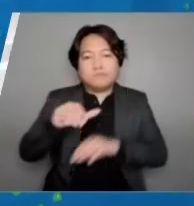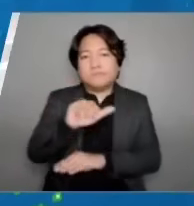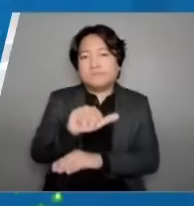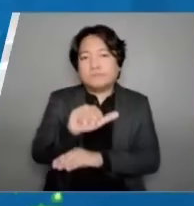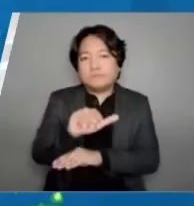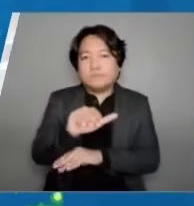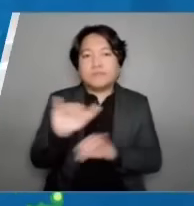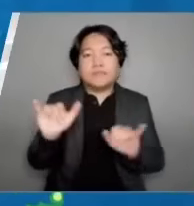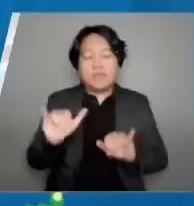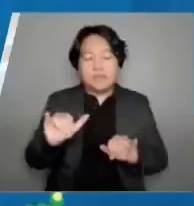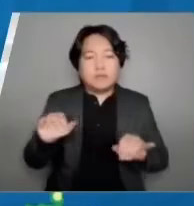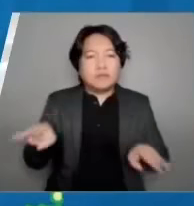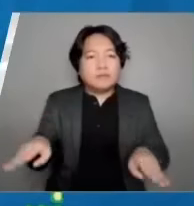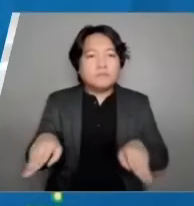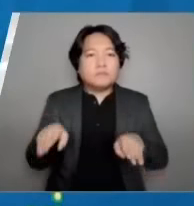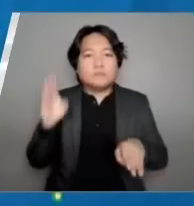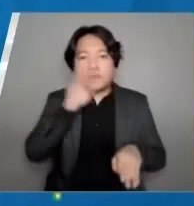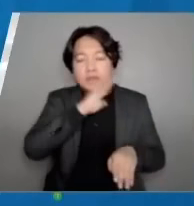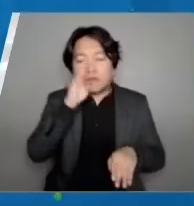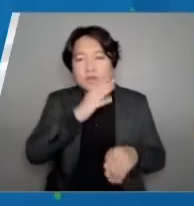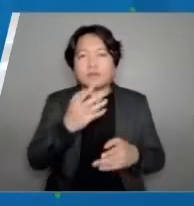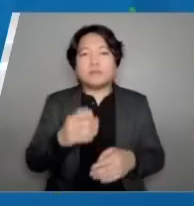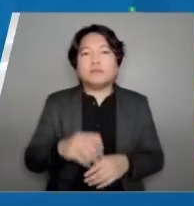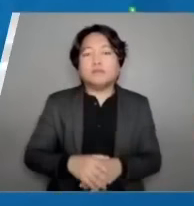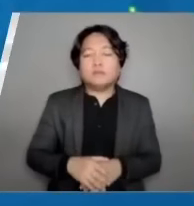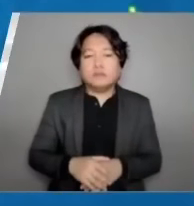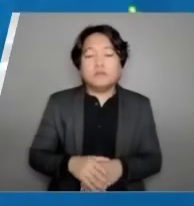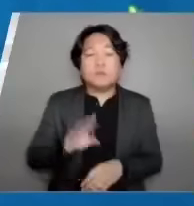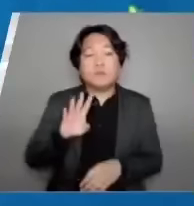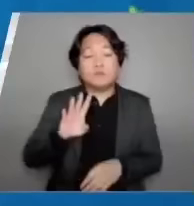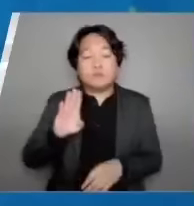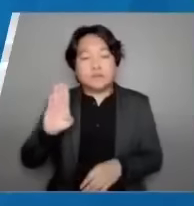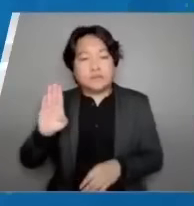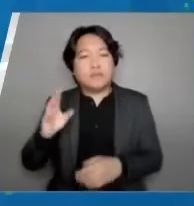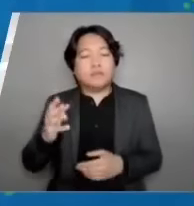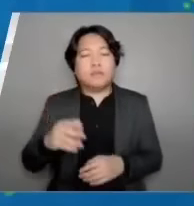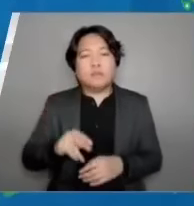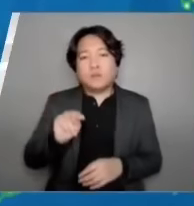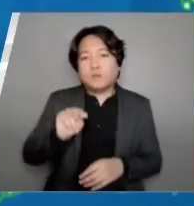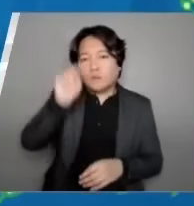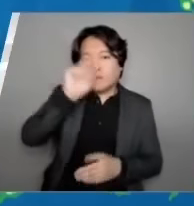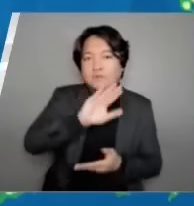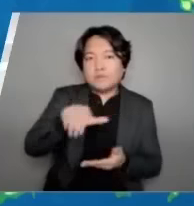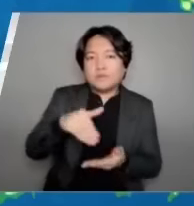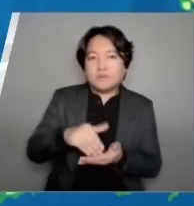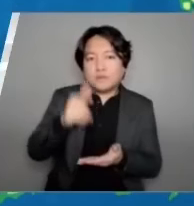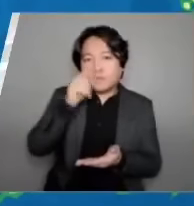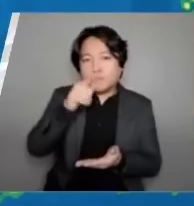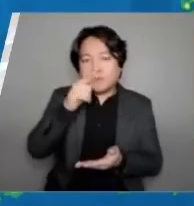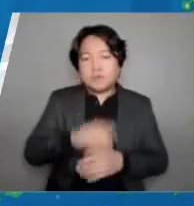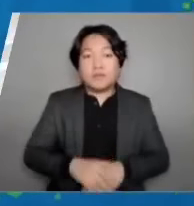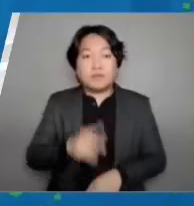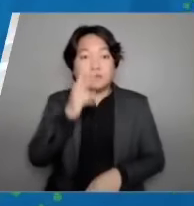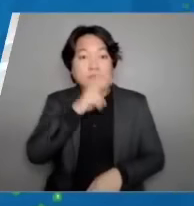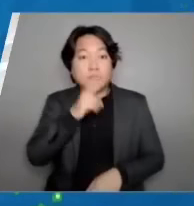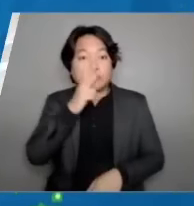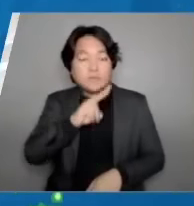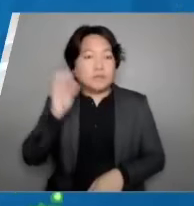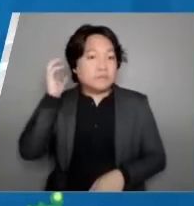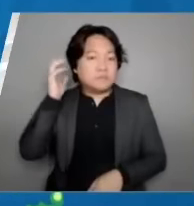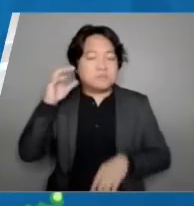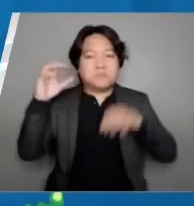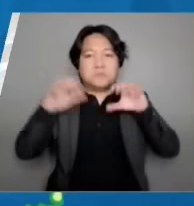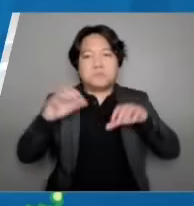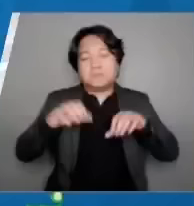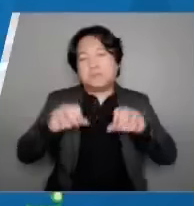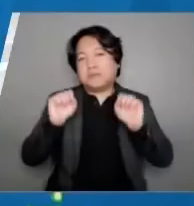Region, Calabar Zone, pati ang Northern at Central Luzon. Posible rin ang ulan sa Visayas at halos buong Mindanao.